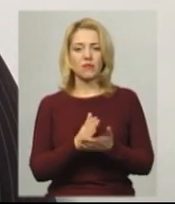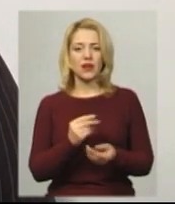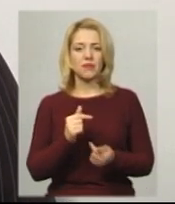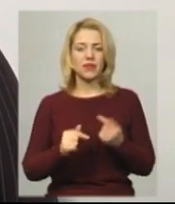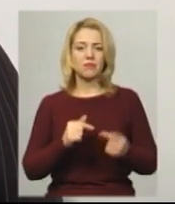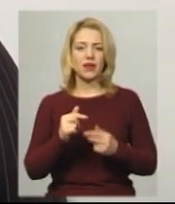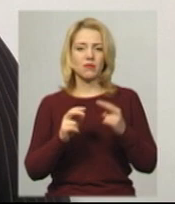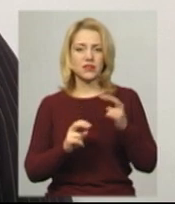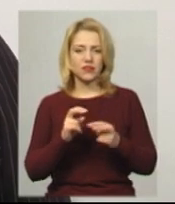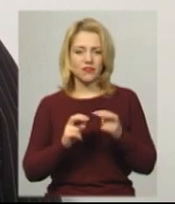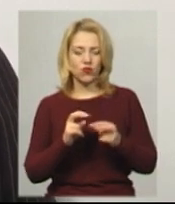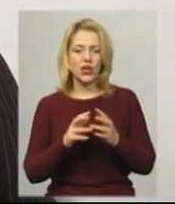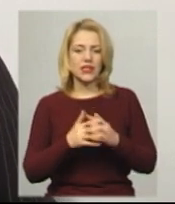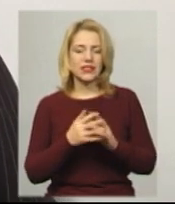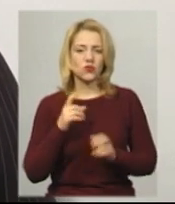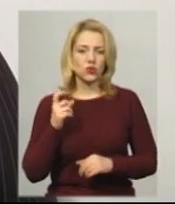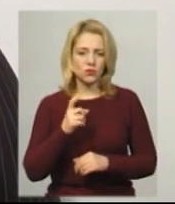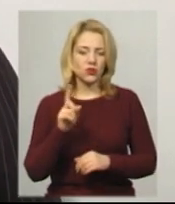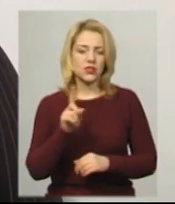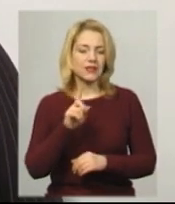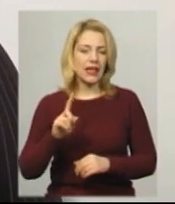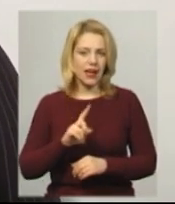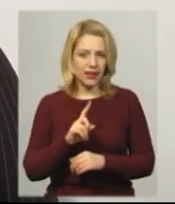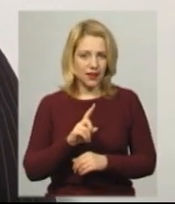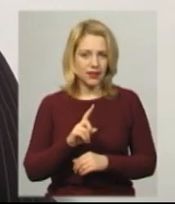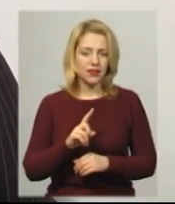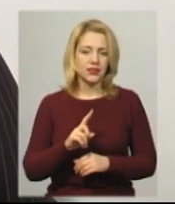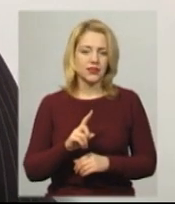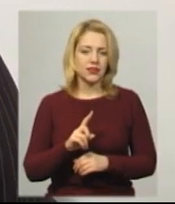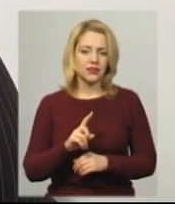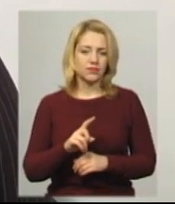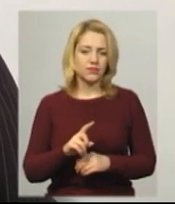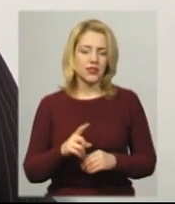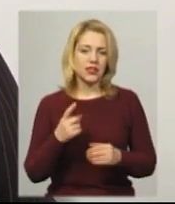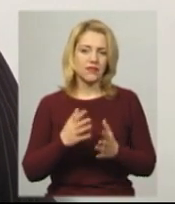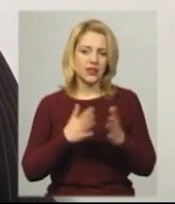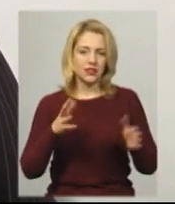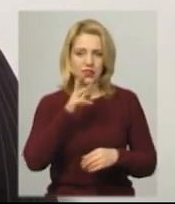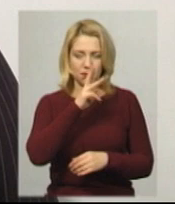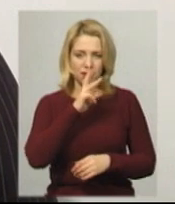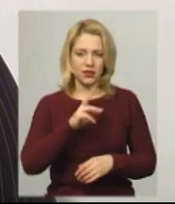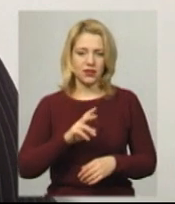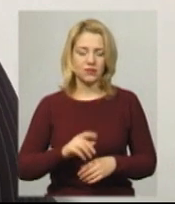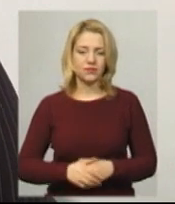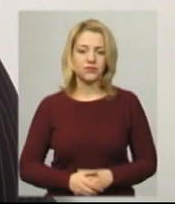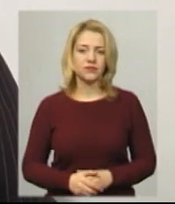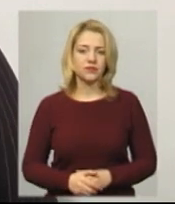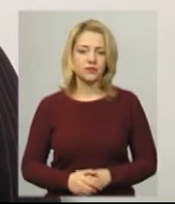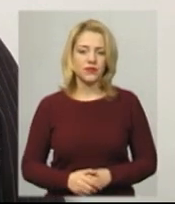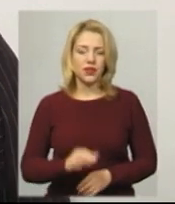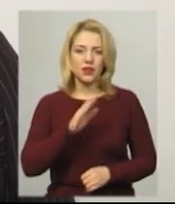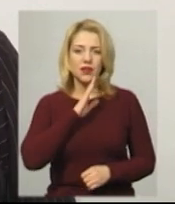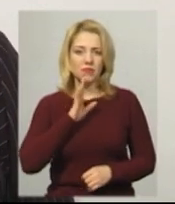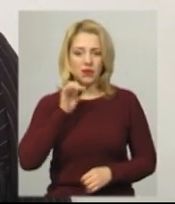підприємство сільськогосподарське, яке з великою заробітною платою, скажімо, що мати і